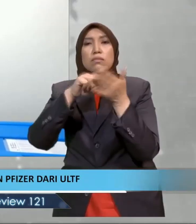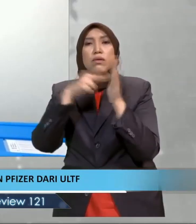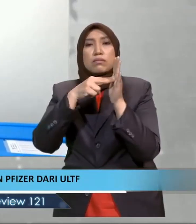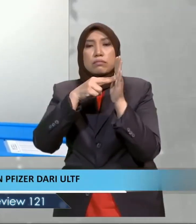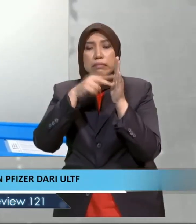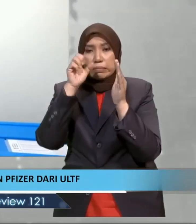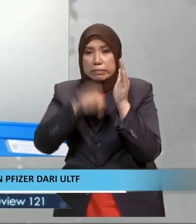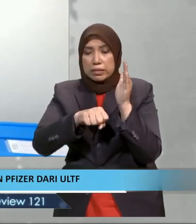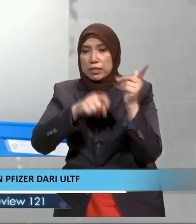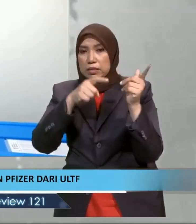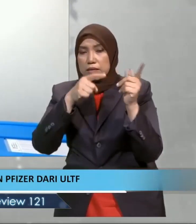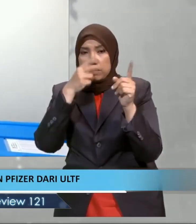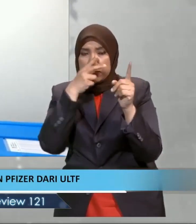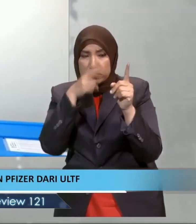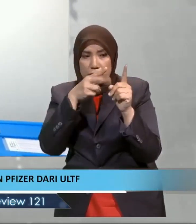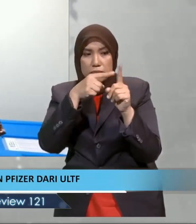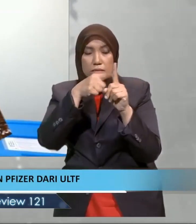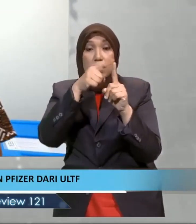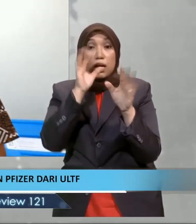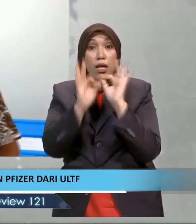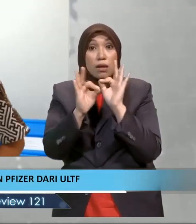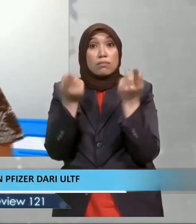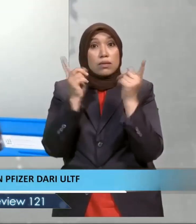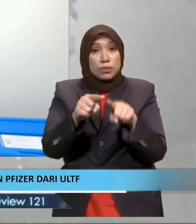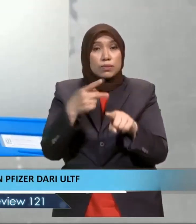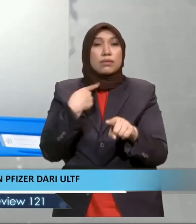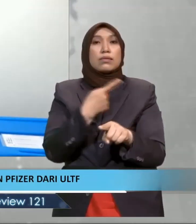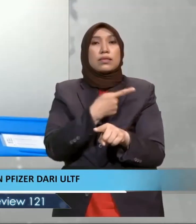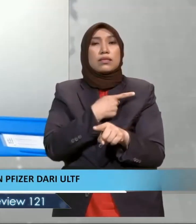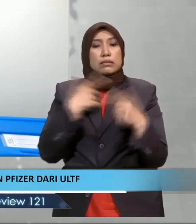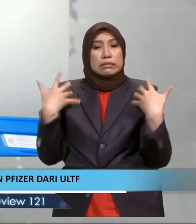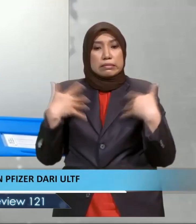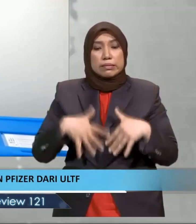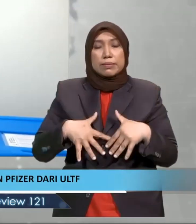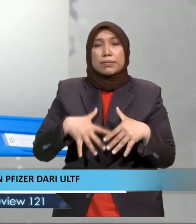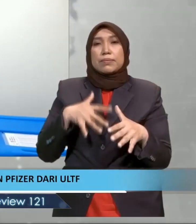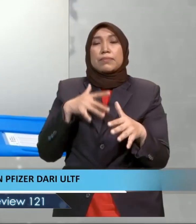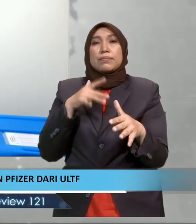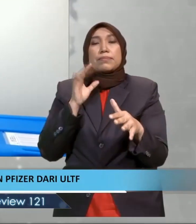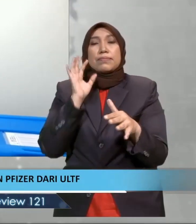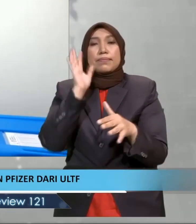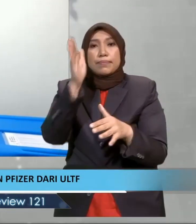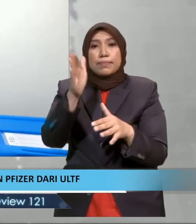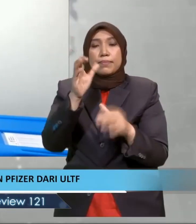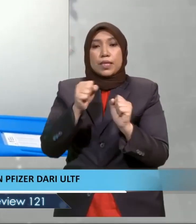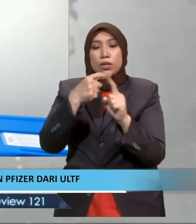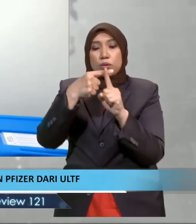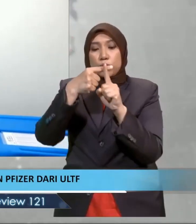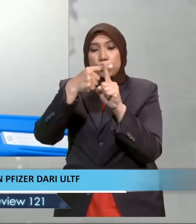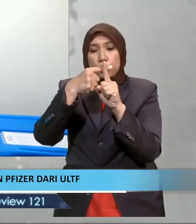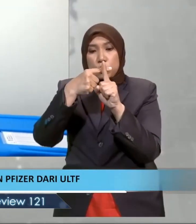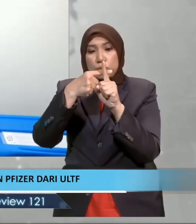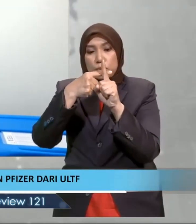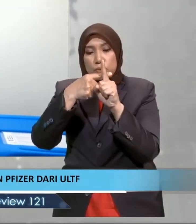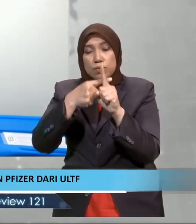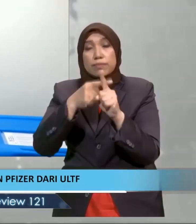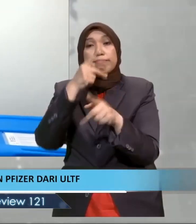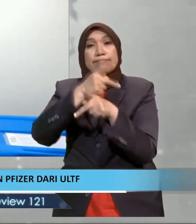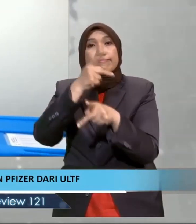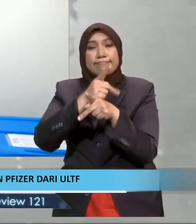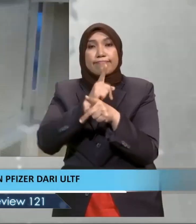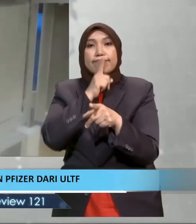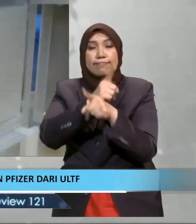ketara. Dan sekiranya ianya berlaku, kita takut dia akan turun melebihi daripada suhu simpanan vaksin